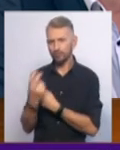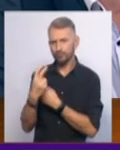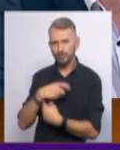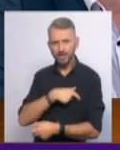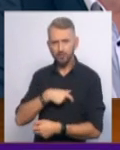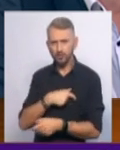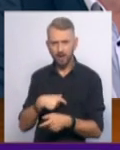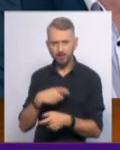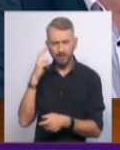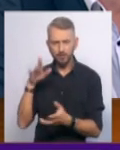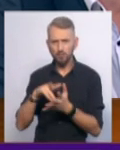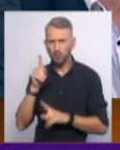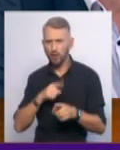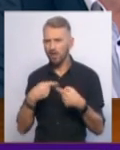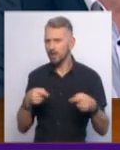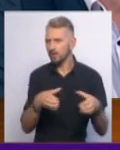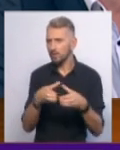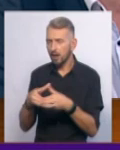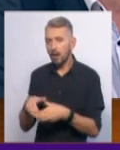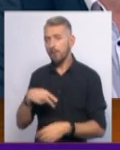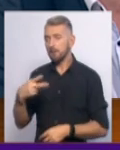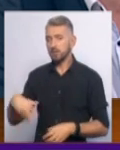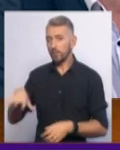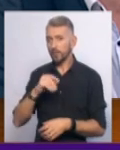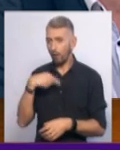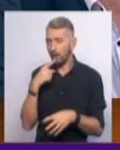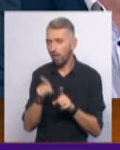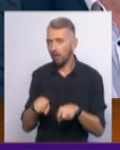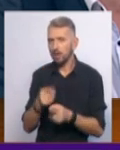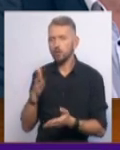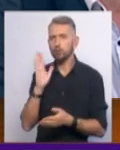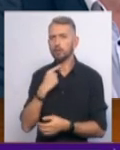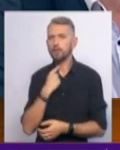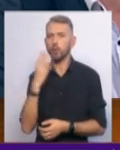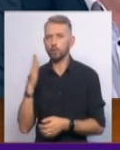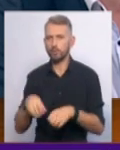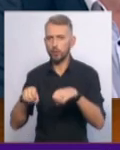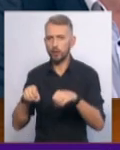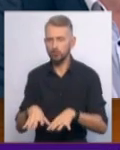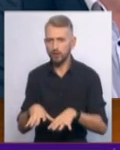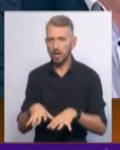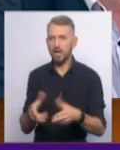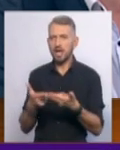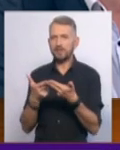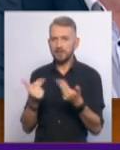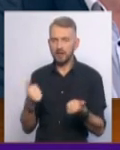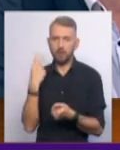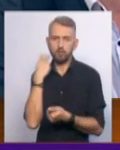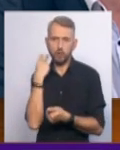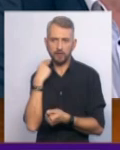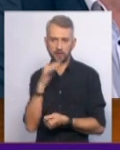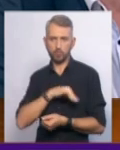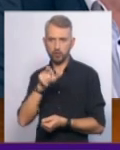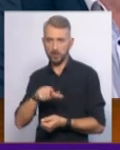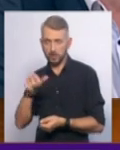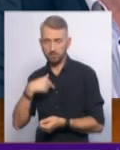з різних фракцій, всі приблизно більш-менш говорили про те, що якщо буде проголосоване рішення визнання боргів споживачів,